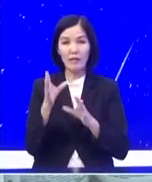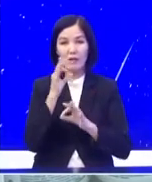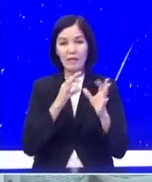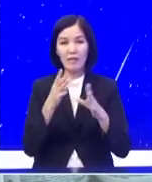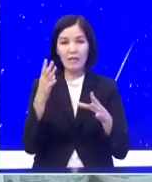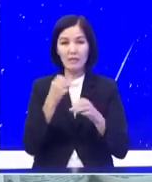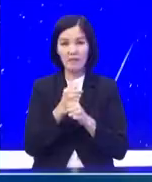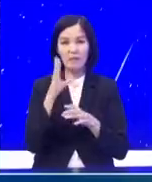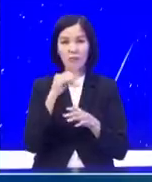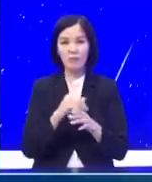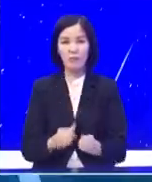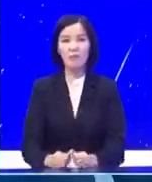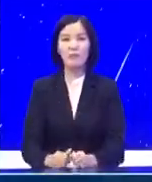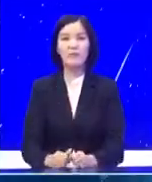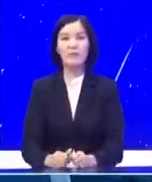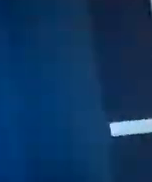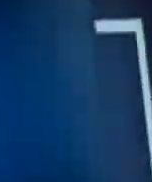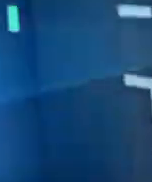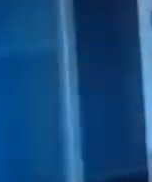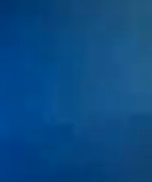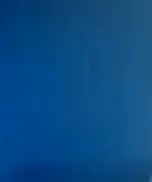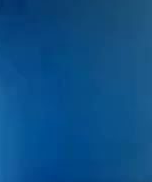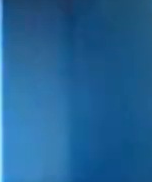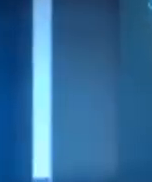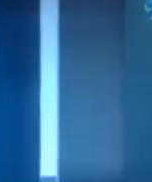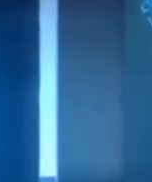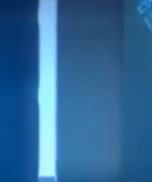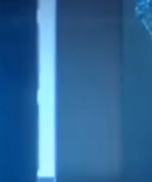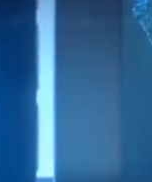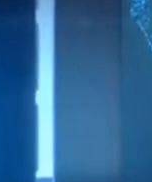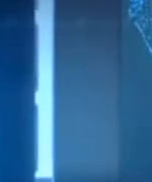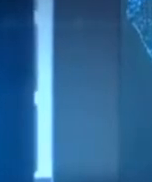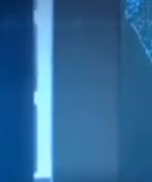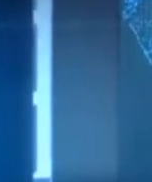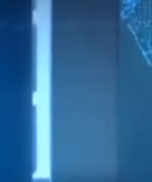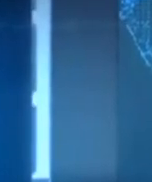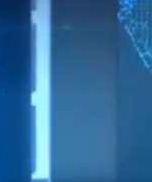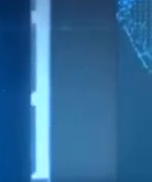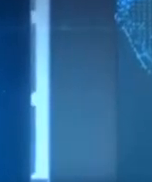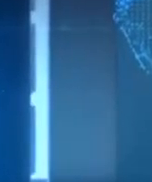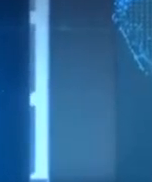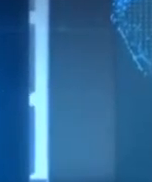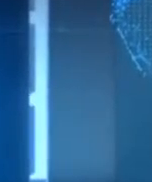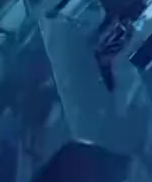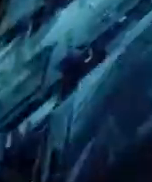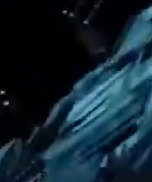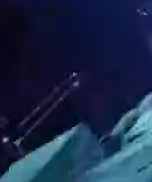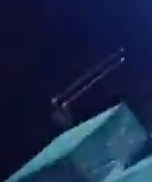дефицитін тудыруға сеп. Әмина Құдайберген, Ержан Дүйсен, Айдос Қалиев, Жетісу арнасы, Талдықорған.